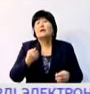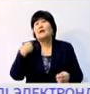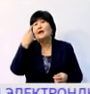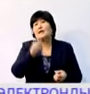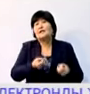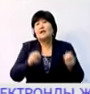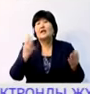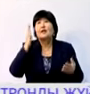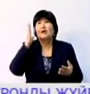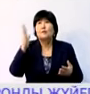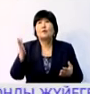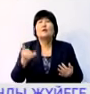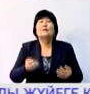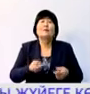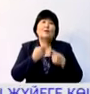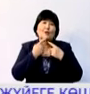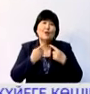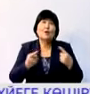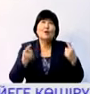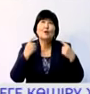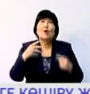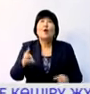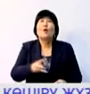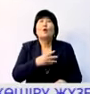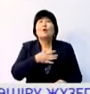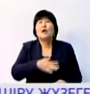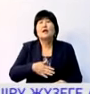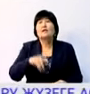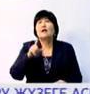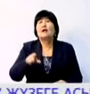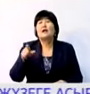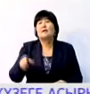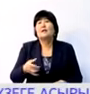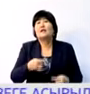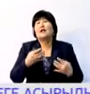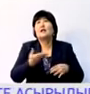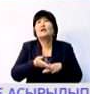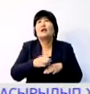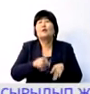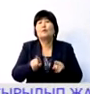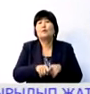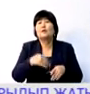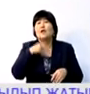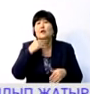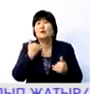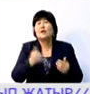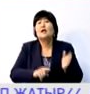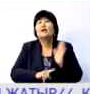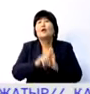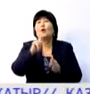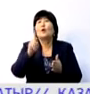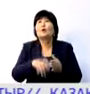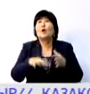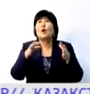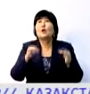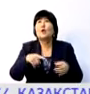боп жүресін жарқын күліп. Көңілдері жабырқау жандардың жүйкесіне салмақ болмасын деген алаң көңілмен жолдаған сауалымызға